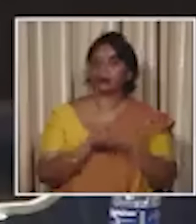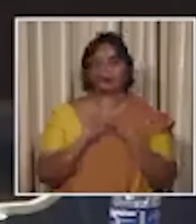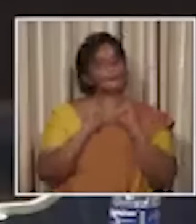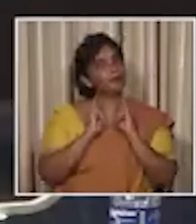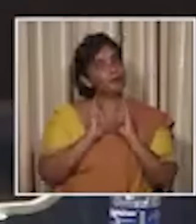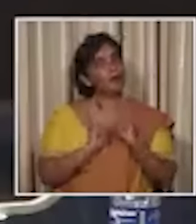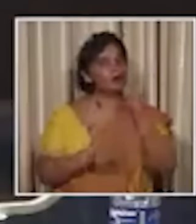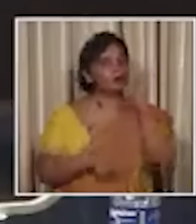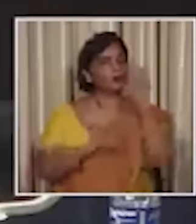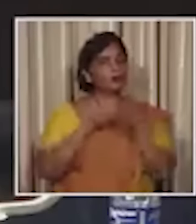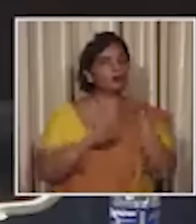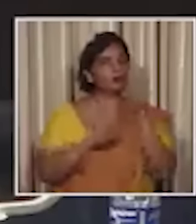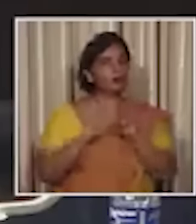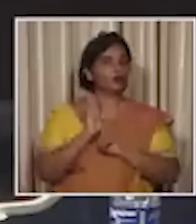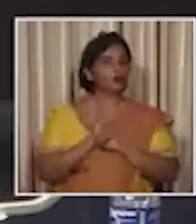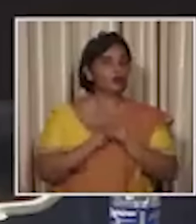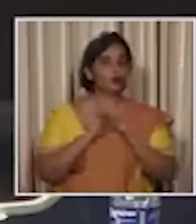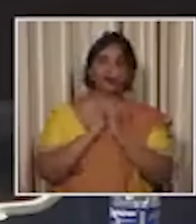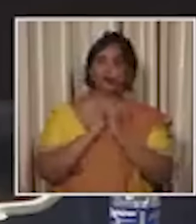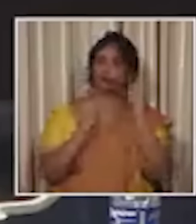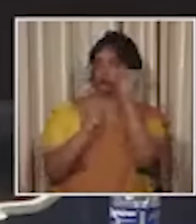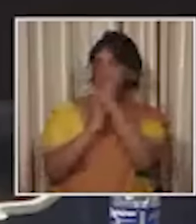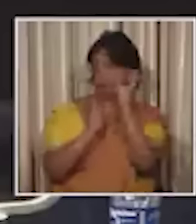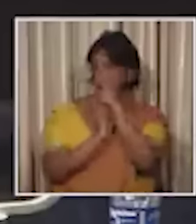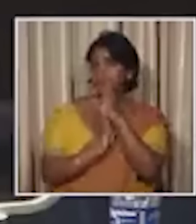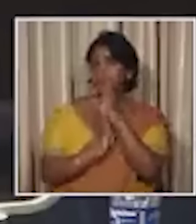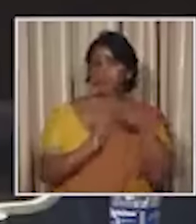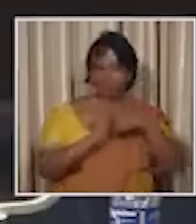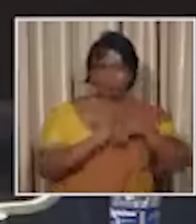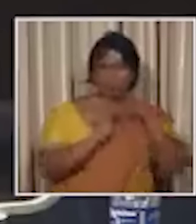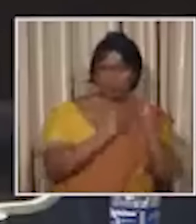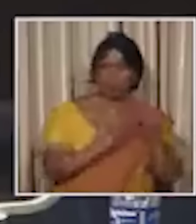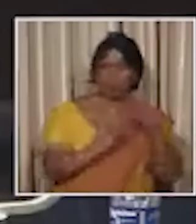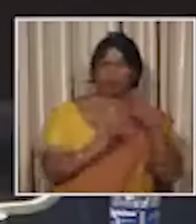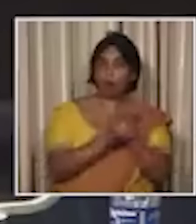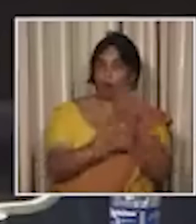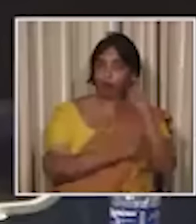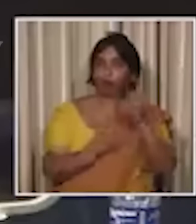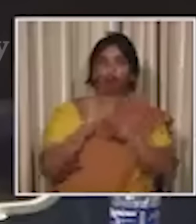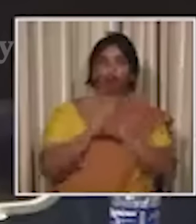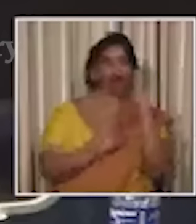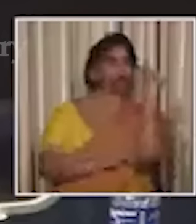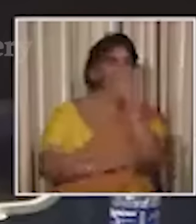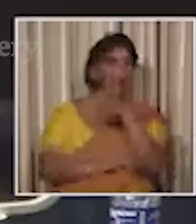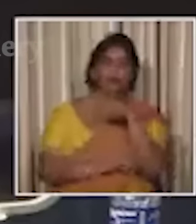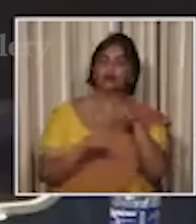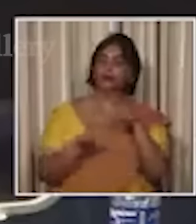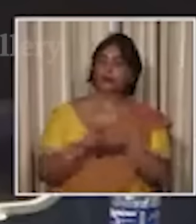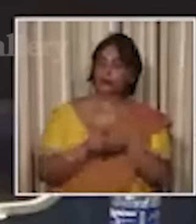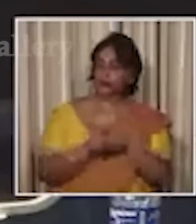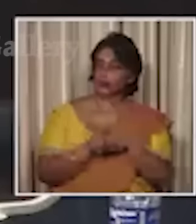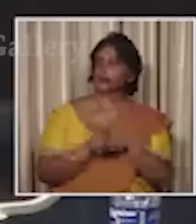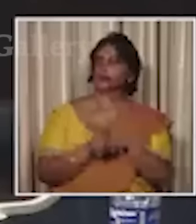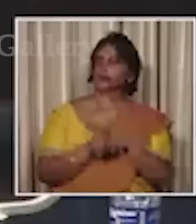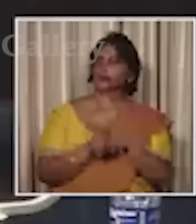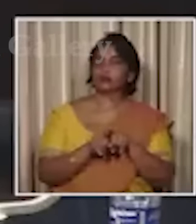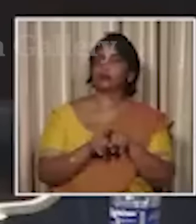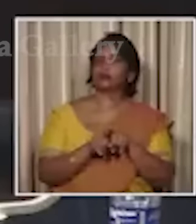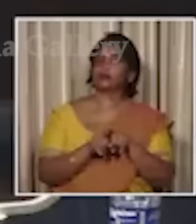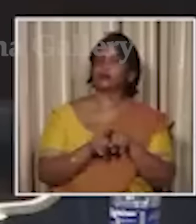சொத்துக்கள் தொடர்பான பத்திரங்களை நீங்கள் கோருகின்ற நீங்கள் வடக்கு கிழக்கிலே பணியாற்றுகின்ற போலீஸ் அதிகாரிகள்